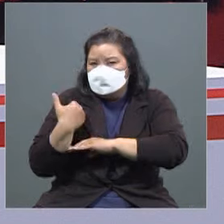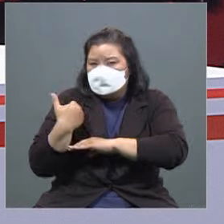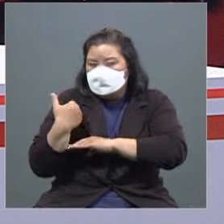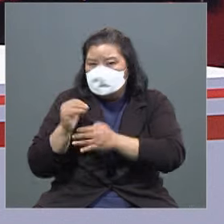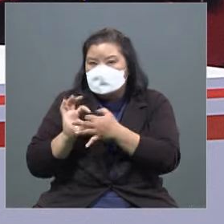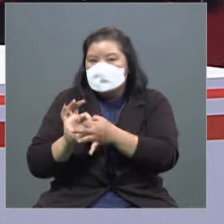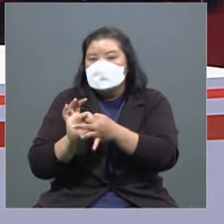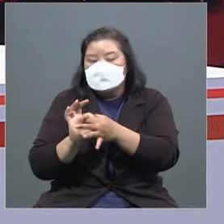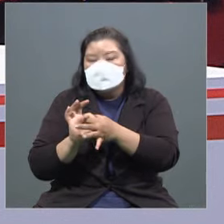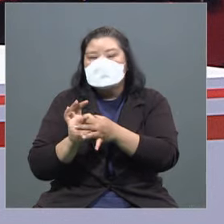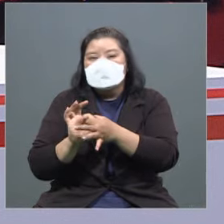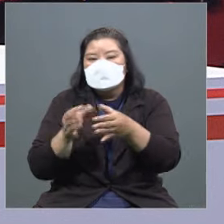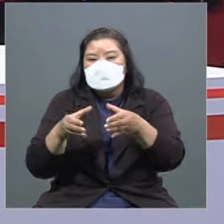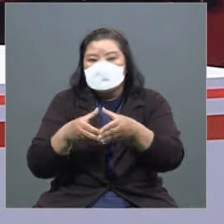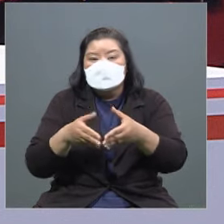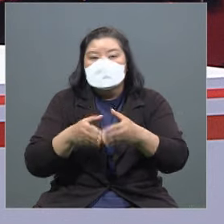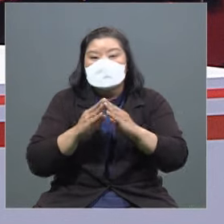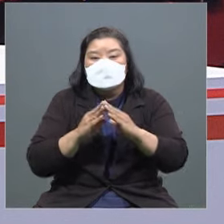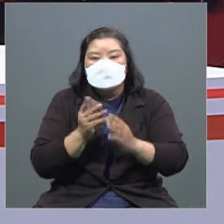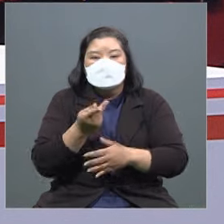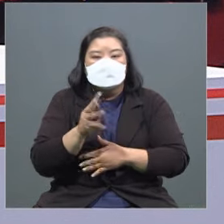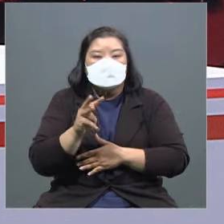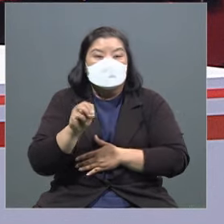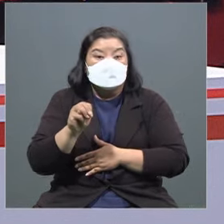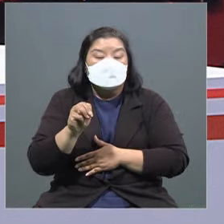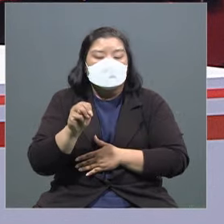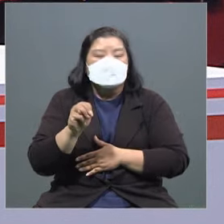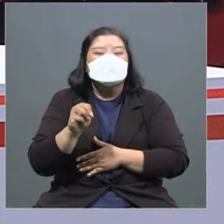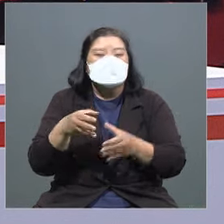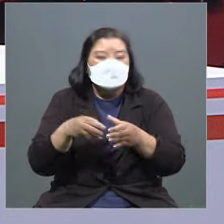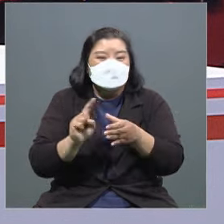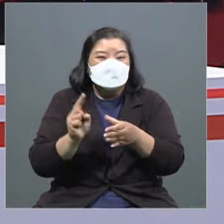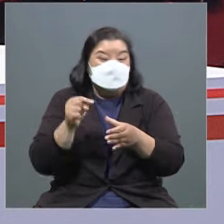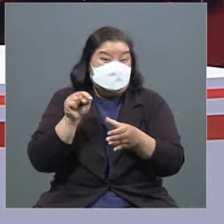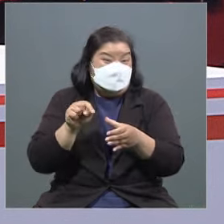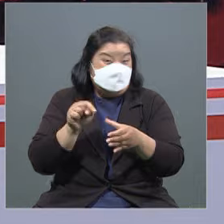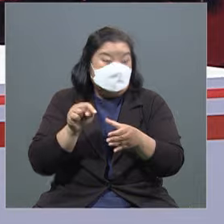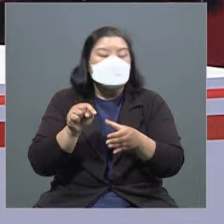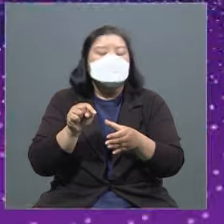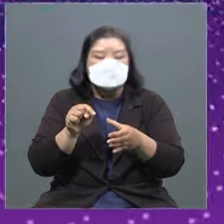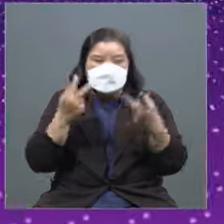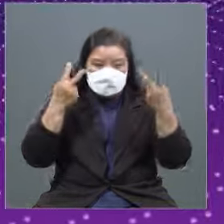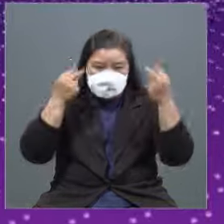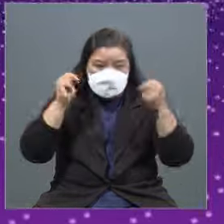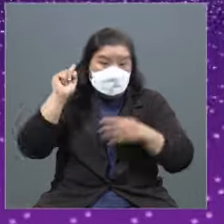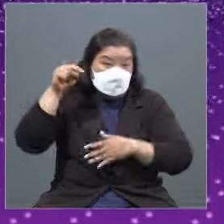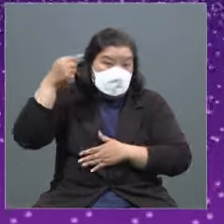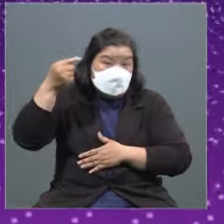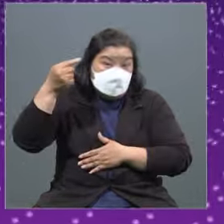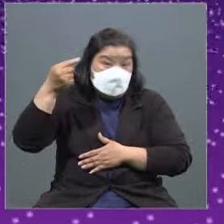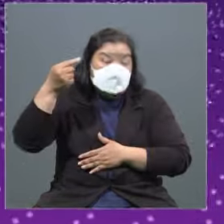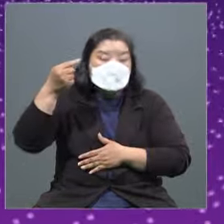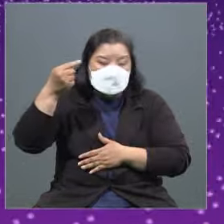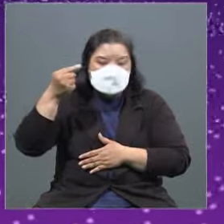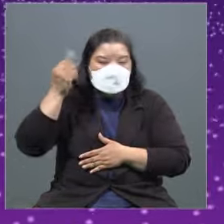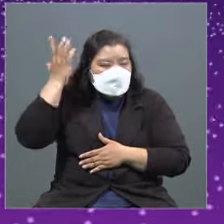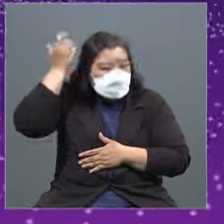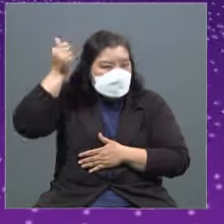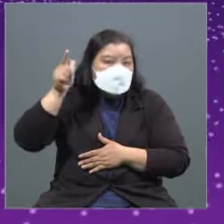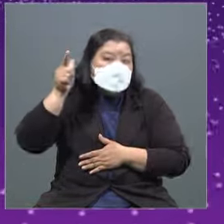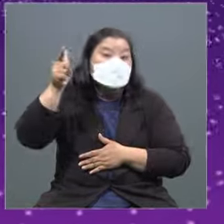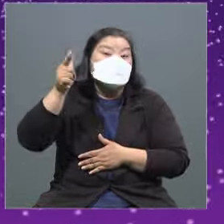การจัดตั้งคณะรัฐมนตรีชุดใหม่นะครับซึ่งทางคุณแพทานชินวัตรนายกรัฐมนตรียืนยันแล้วนะครับว่าการแต่งตั้ง